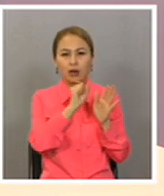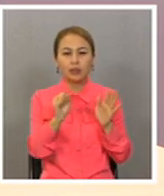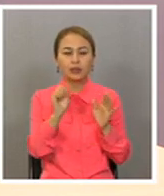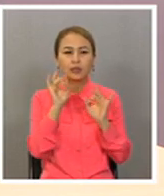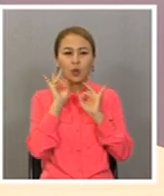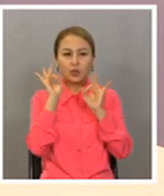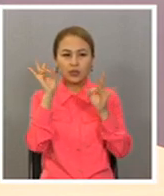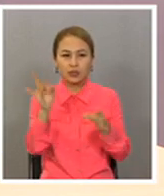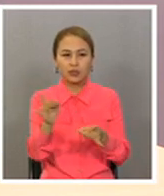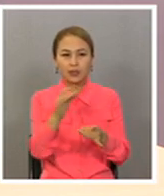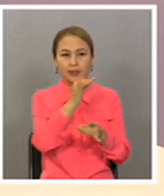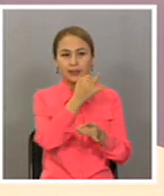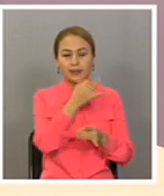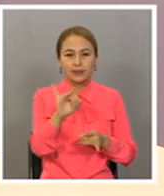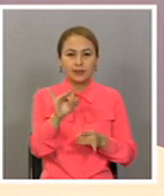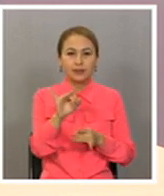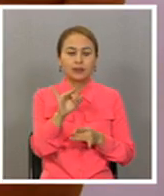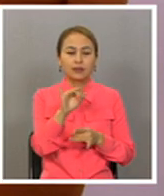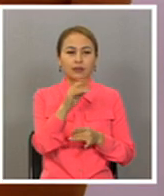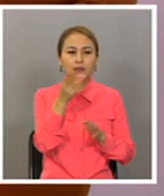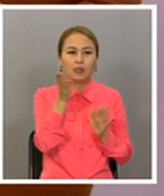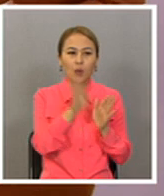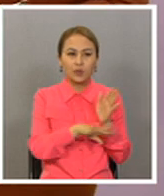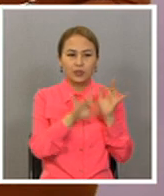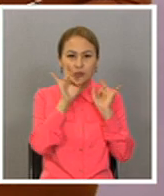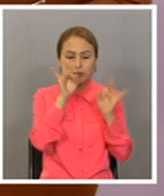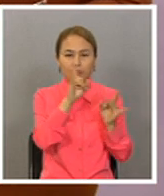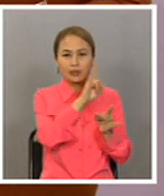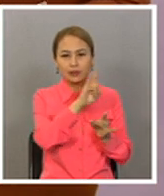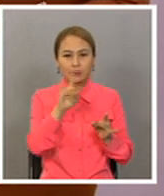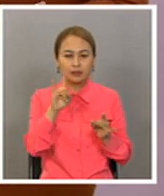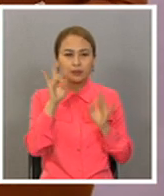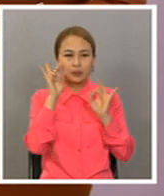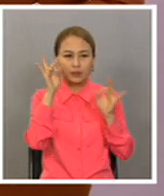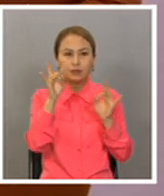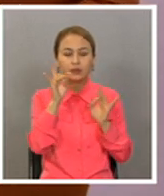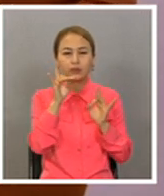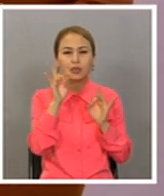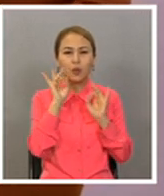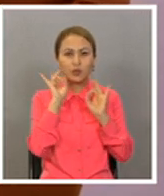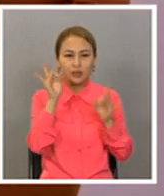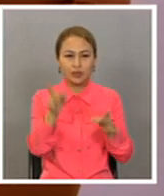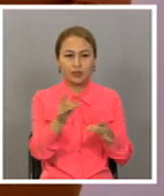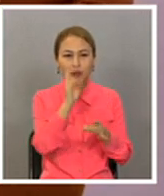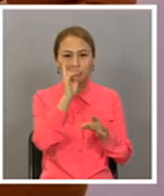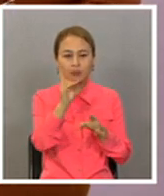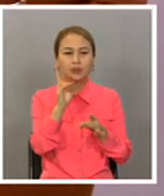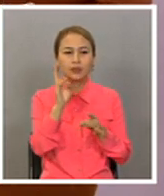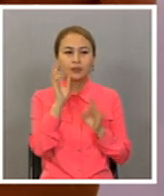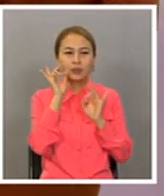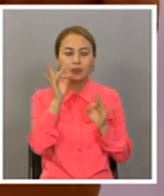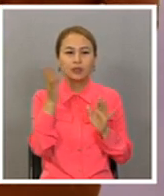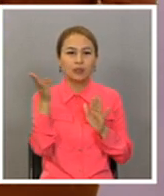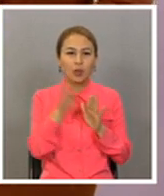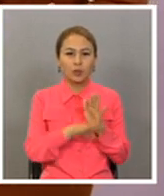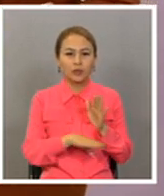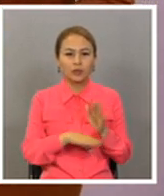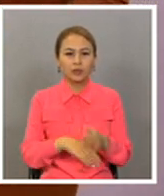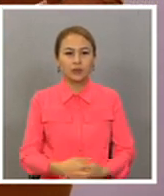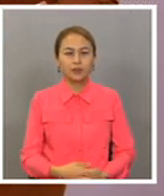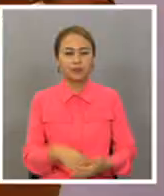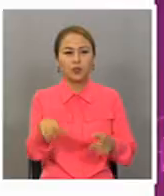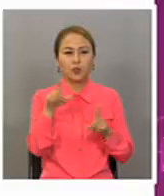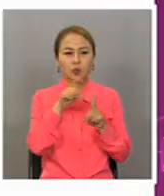дауысты, И дыбысы дауыссыз, А дыбысы дауысты, Қ дыбысы дауыссыз.